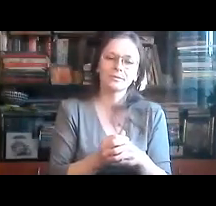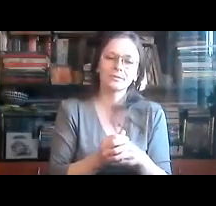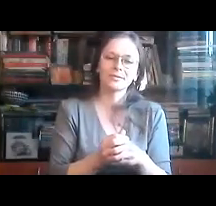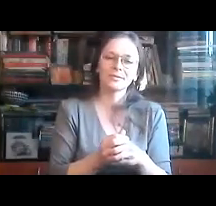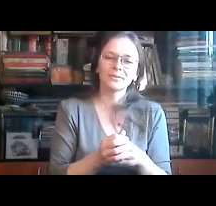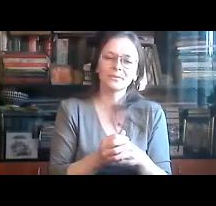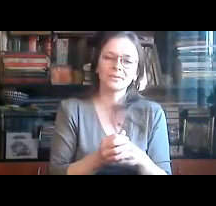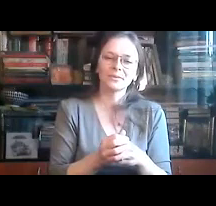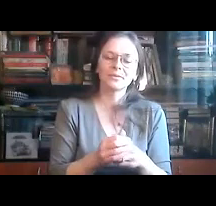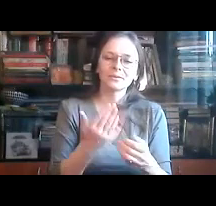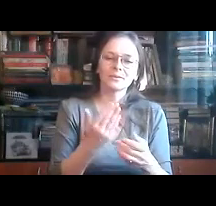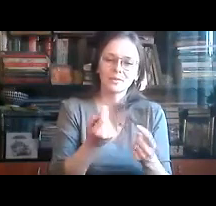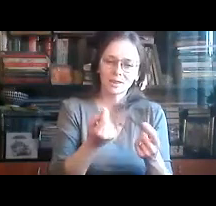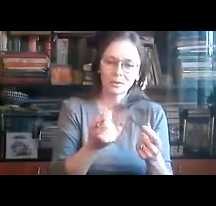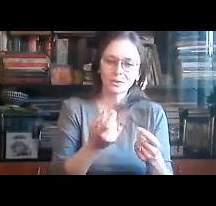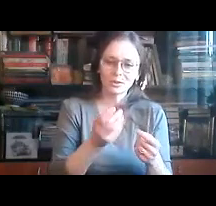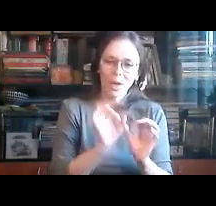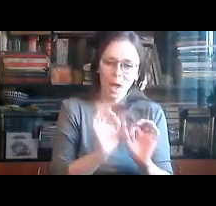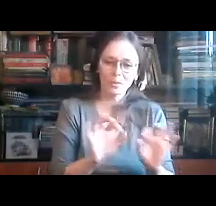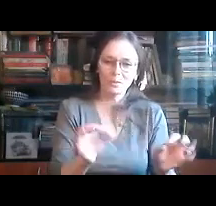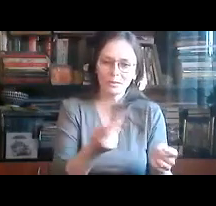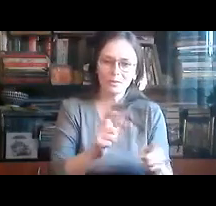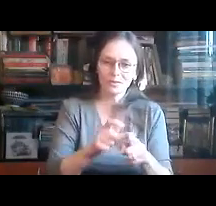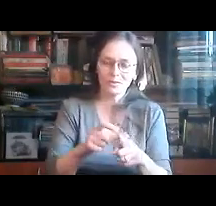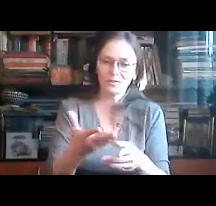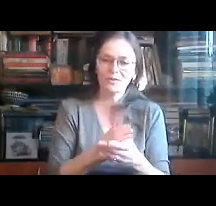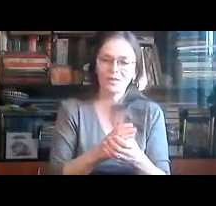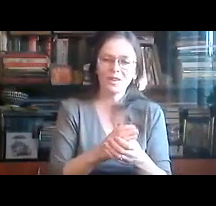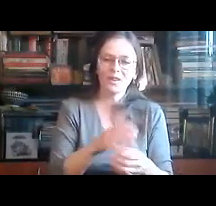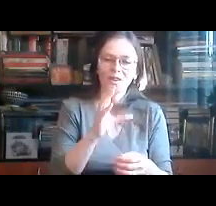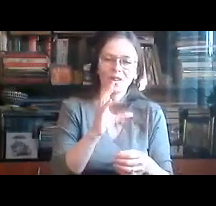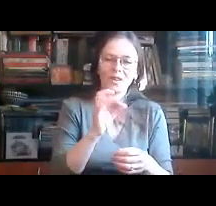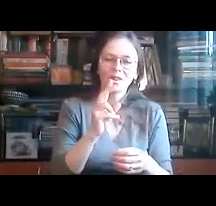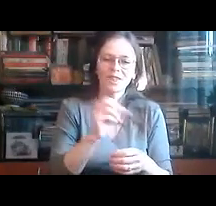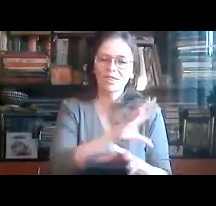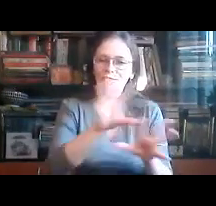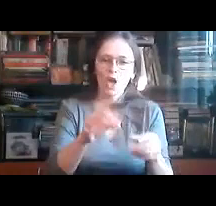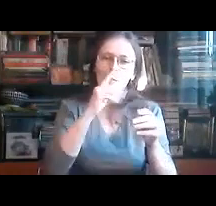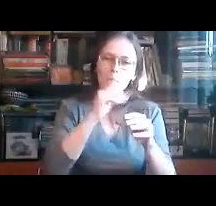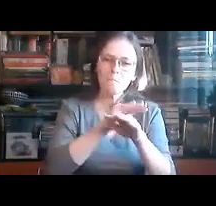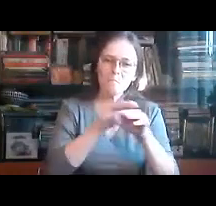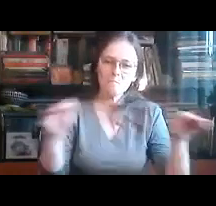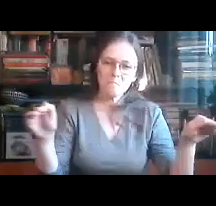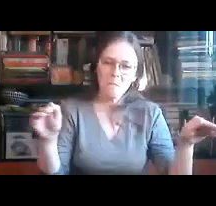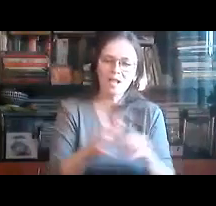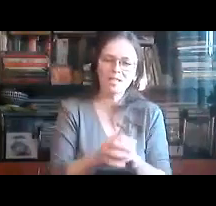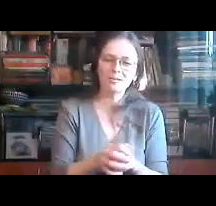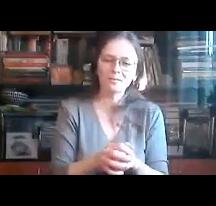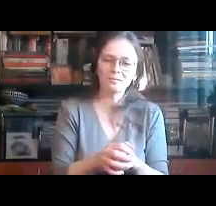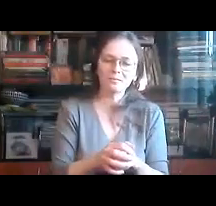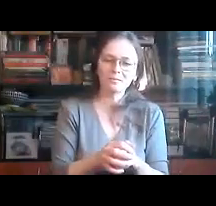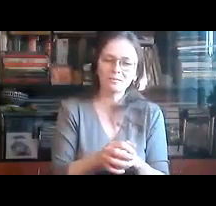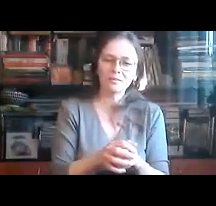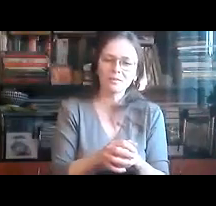прокомментировать или... Ну, могу, если все молчат. Ну, Виллисов прекрасен, конечно,